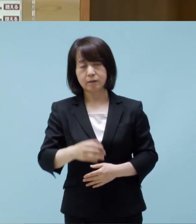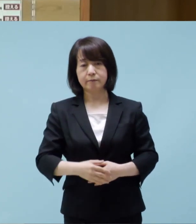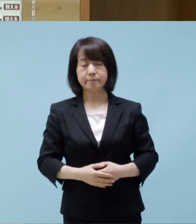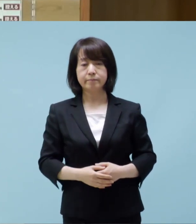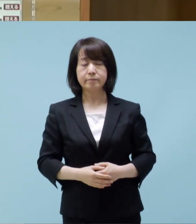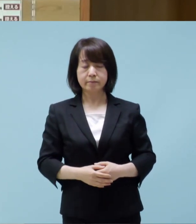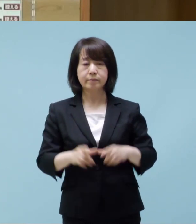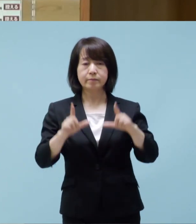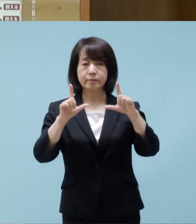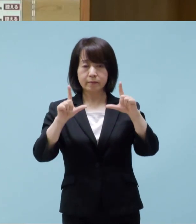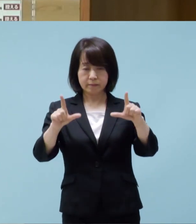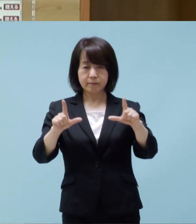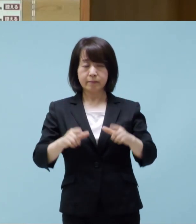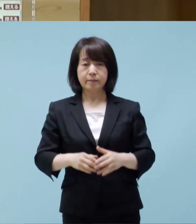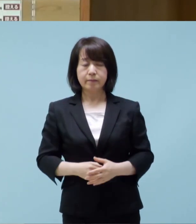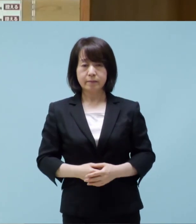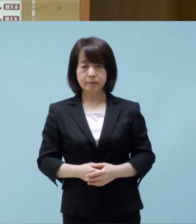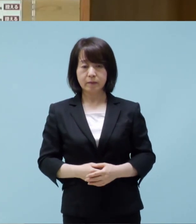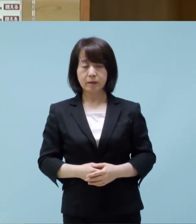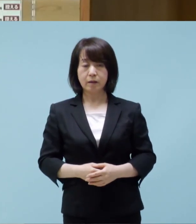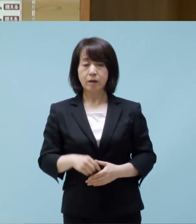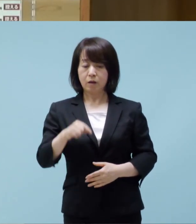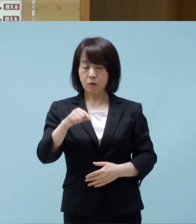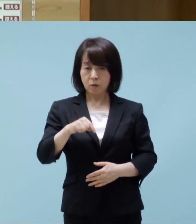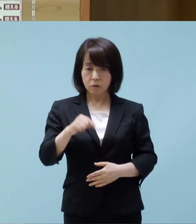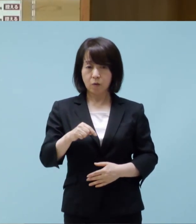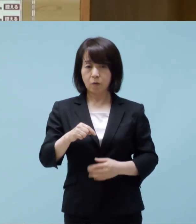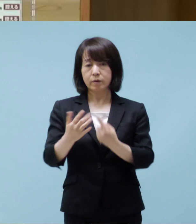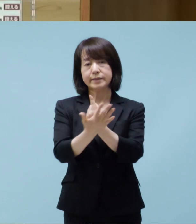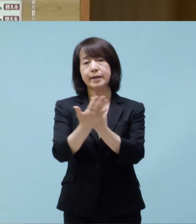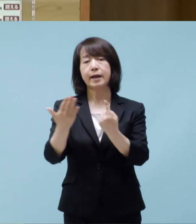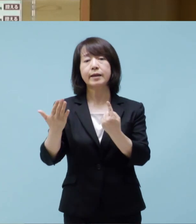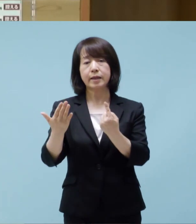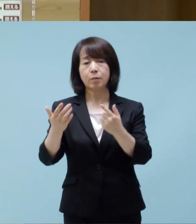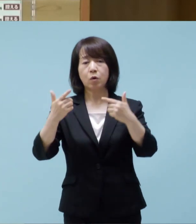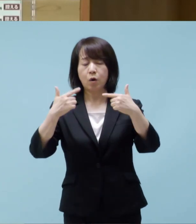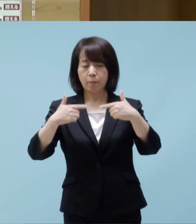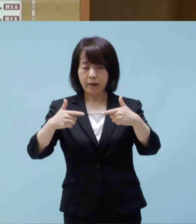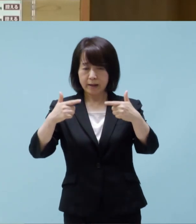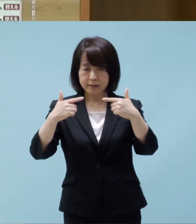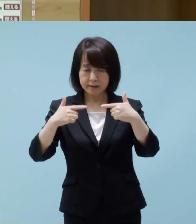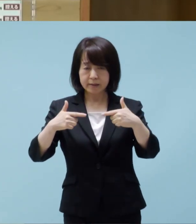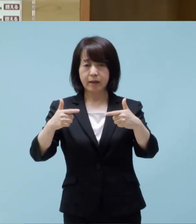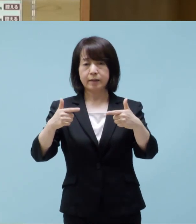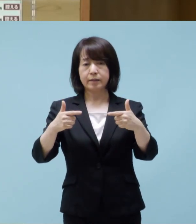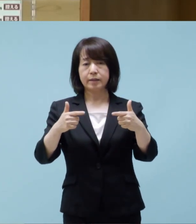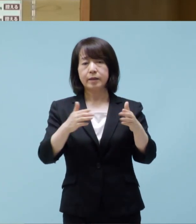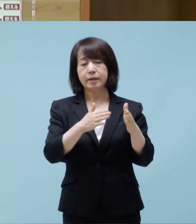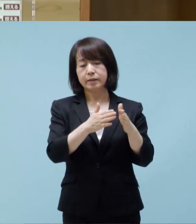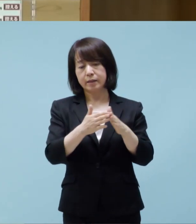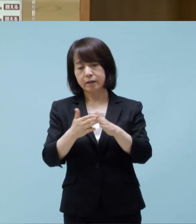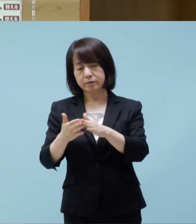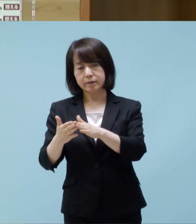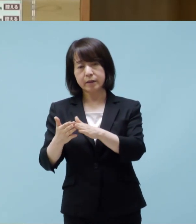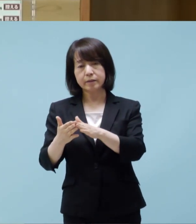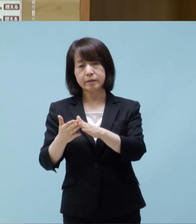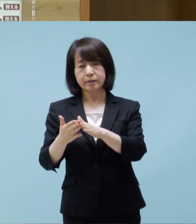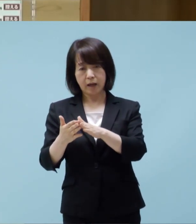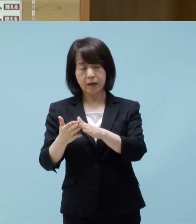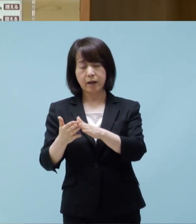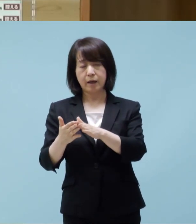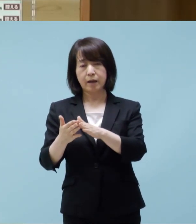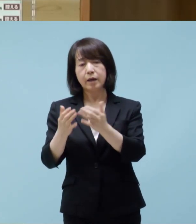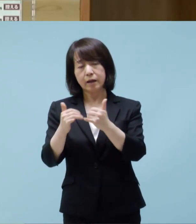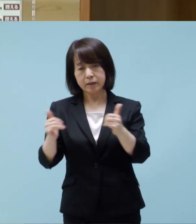もですね、この毎回お亡くなりになったことが確認された方のその人